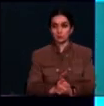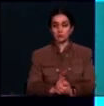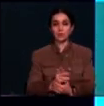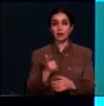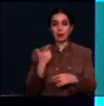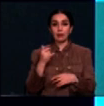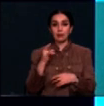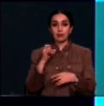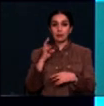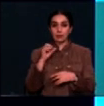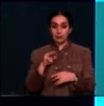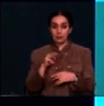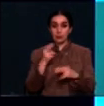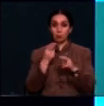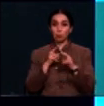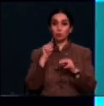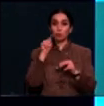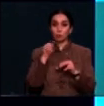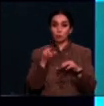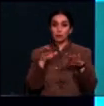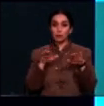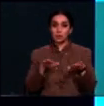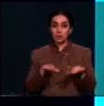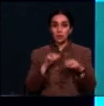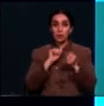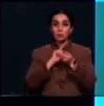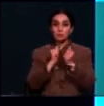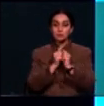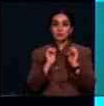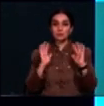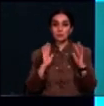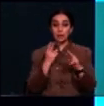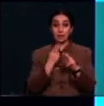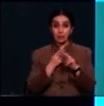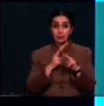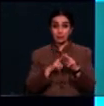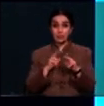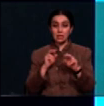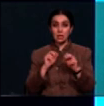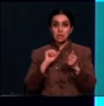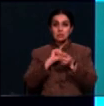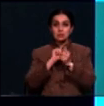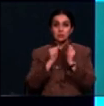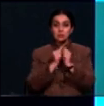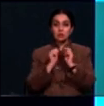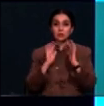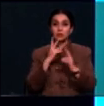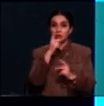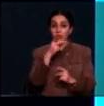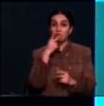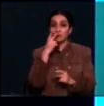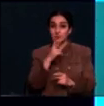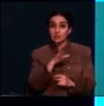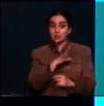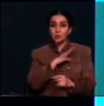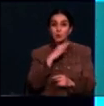Гранат, гуерда, йокут. Гранат, ребята, это ювелирный камень. Вы видели ее